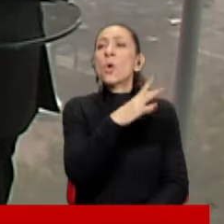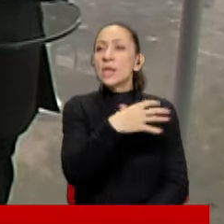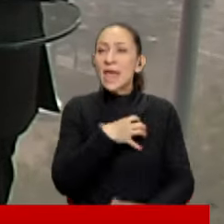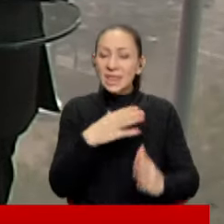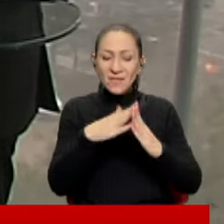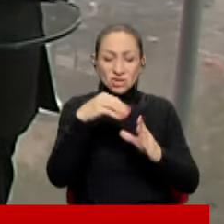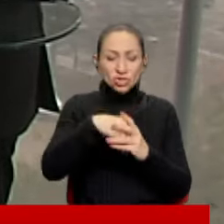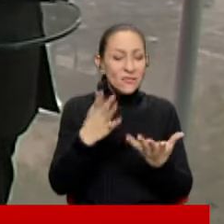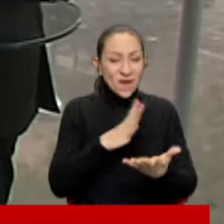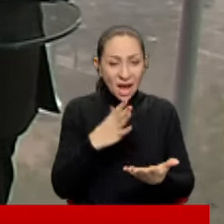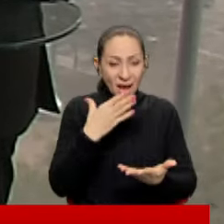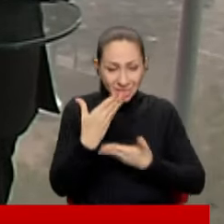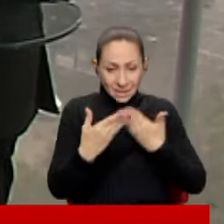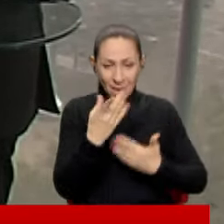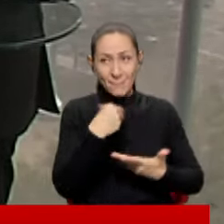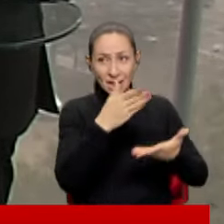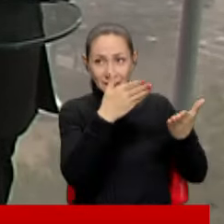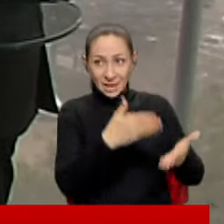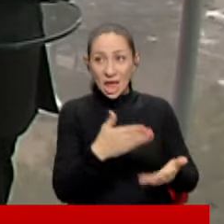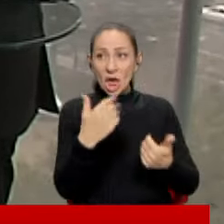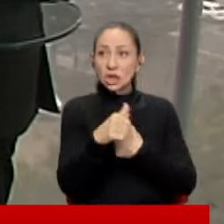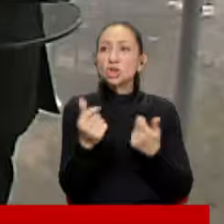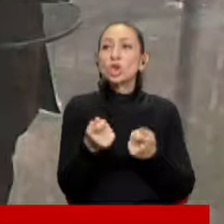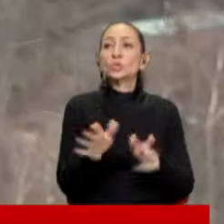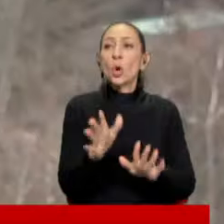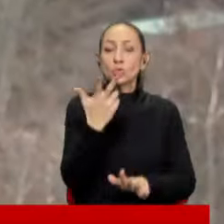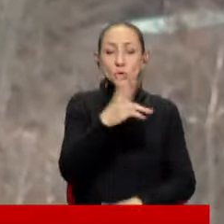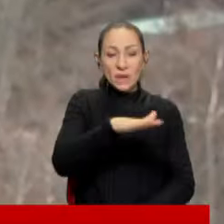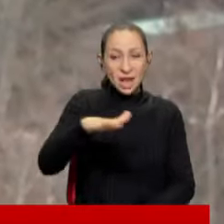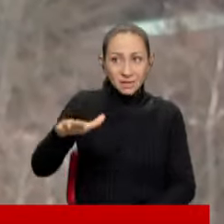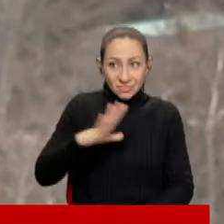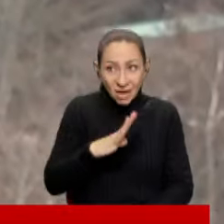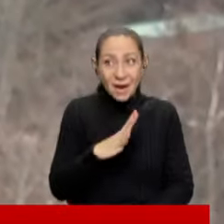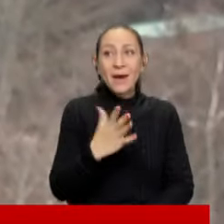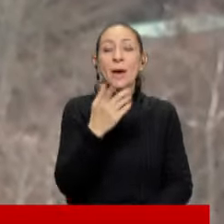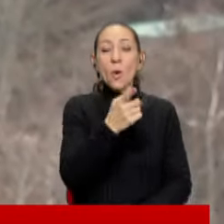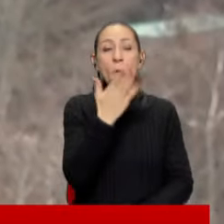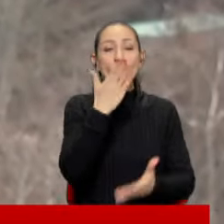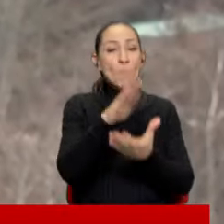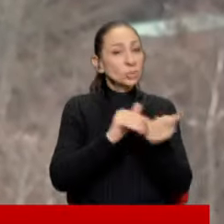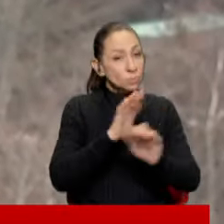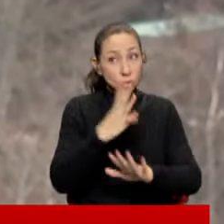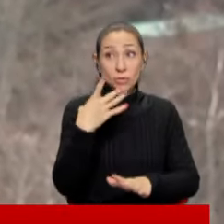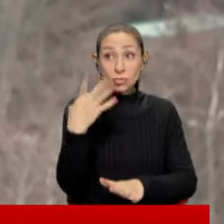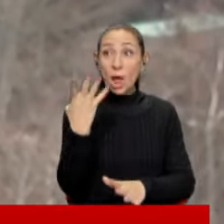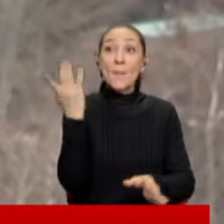evini anlattı, bir emekli, işte eşi çalışmıyor, 3 evladı var, işte okulunu